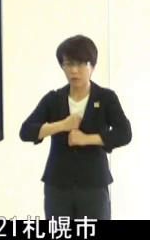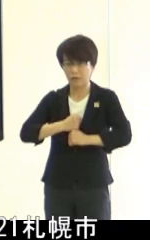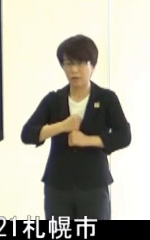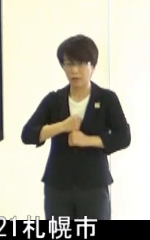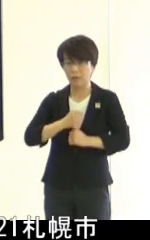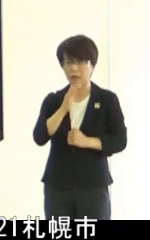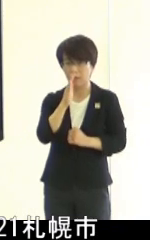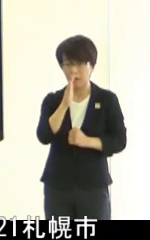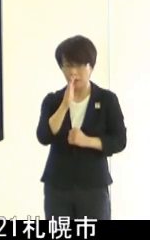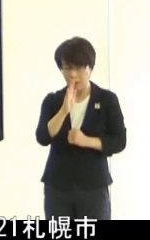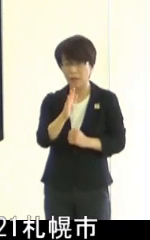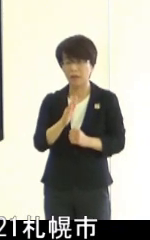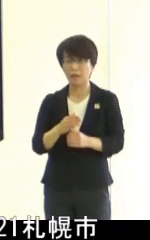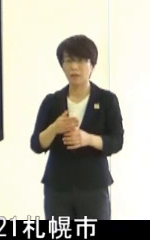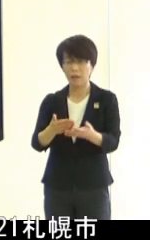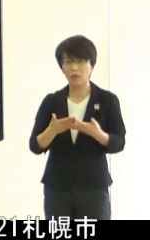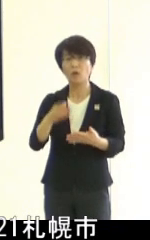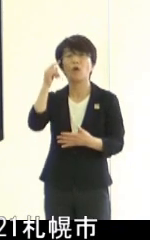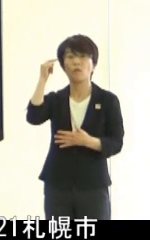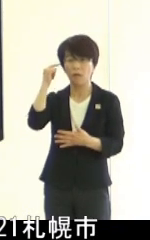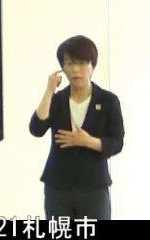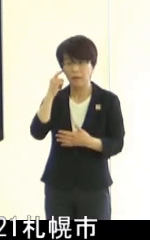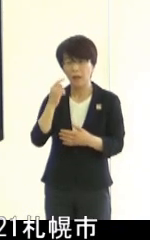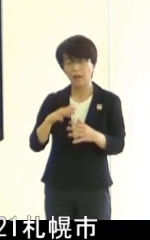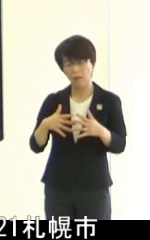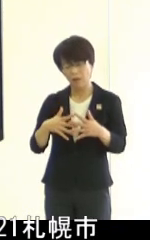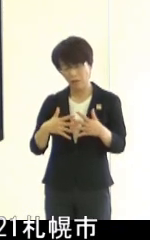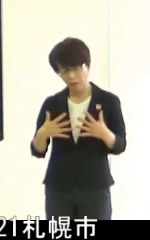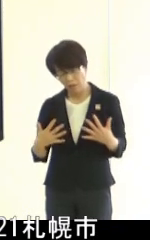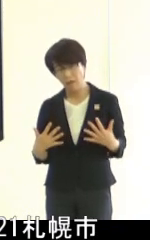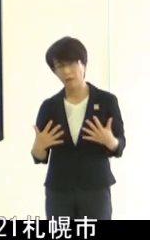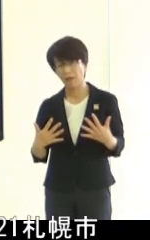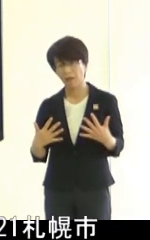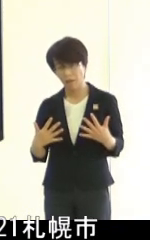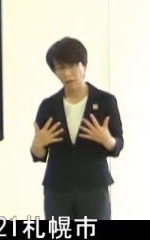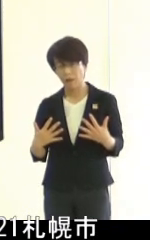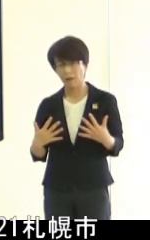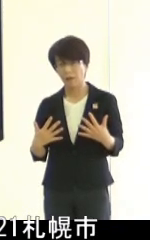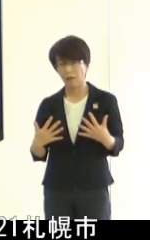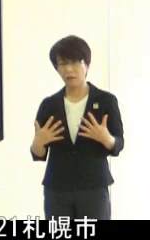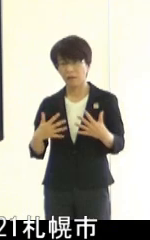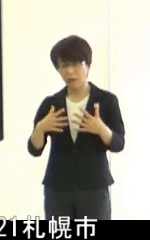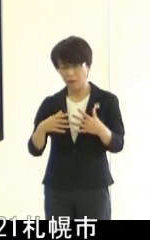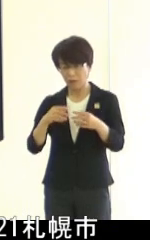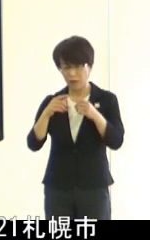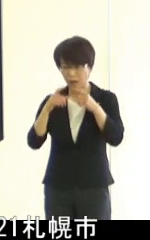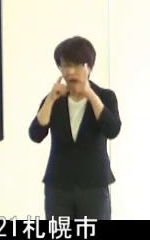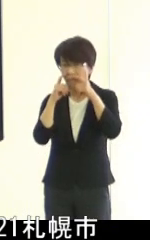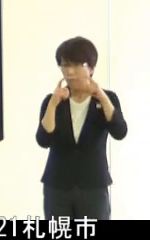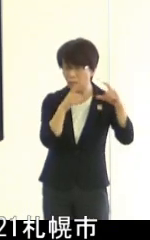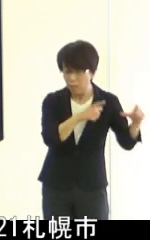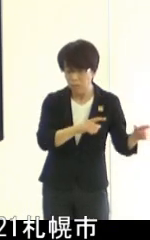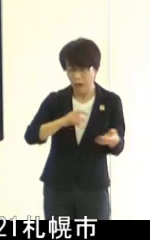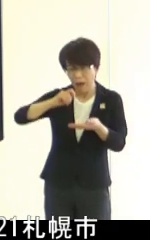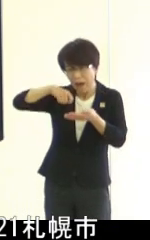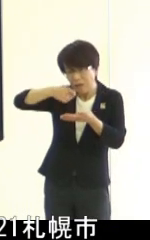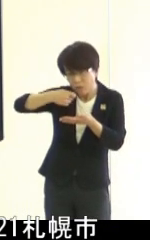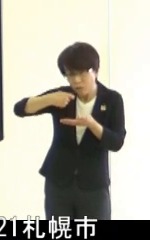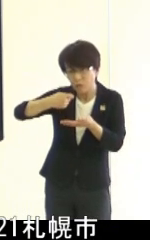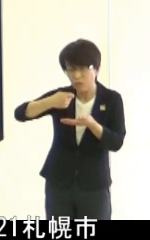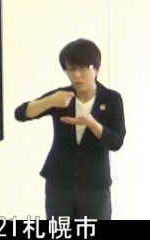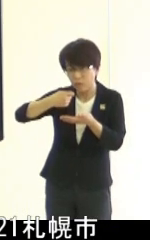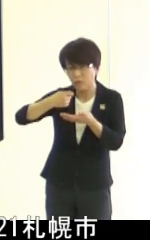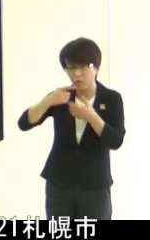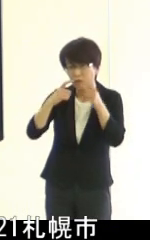ていただいているというふうに思いますまあちょっと気が緩んでと言いますか油断をして会食の時に外すということがありますけれど